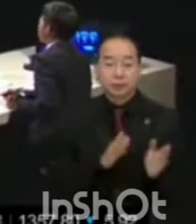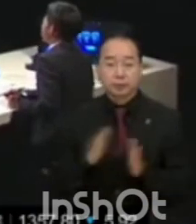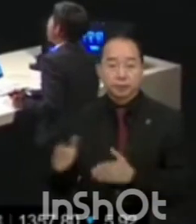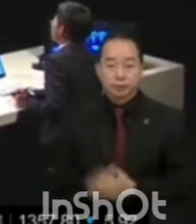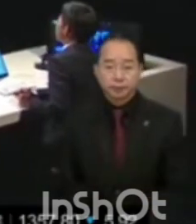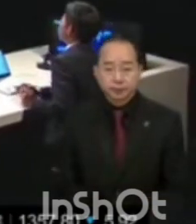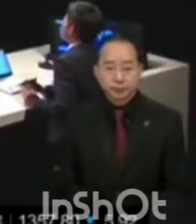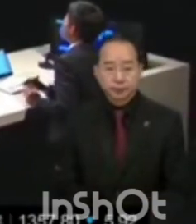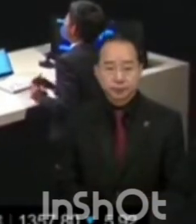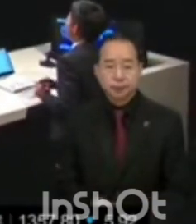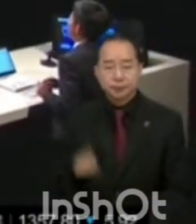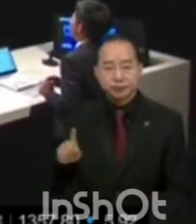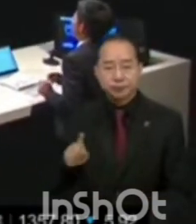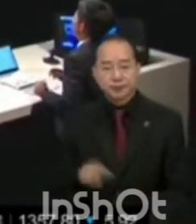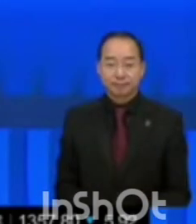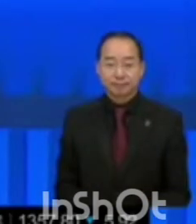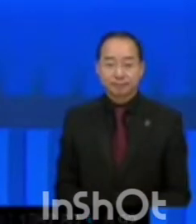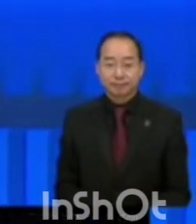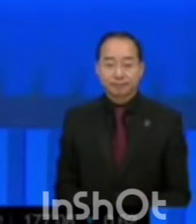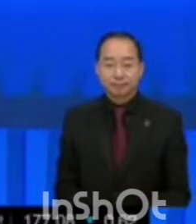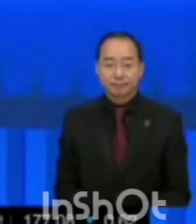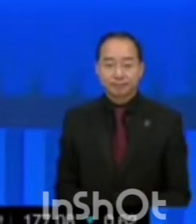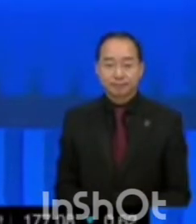그다지 진정성이 없어서 유감입니다.